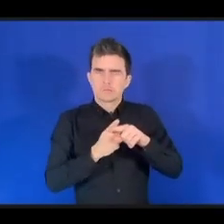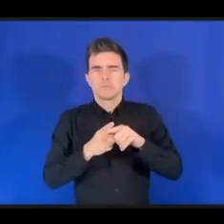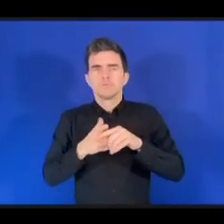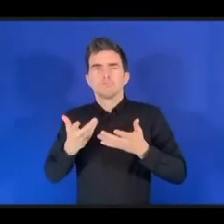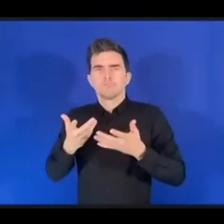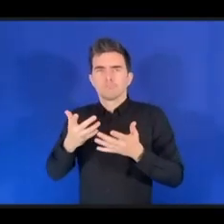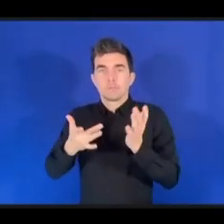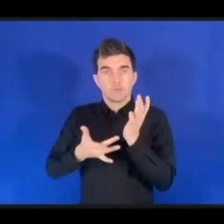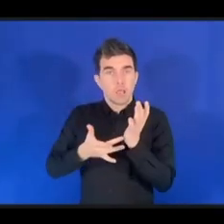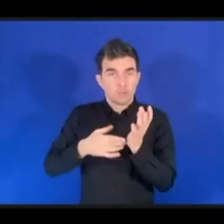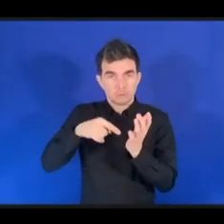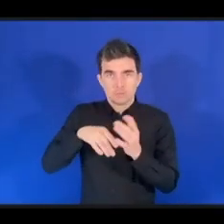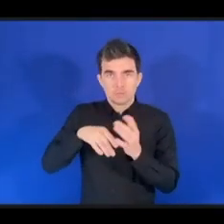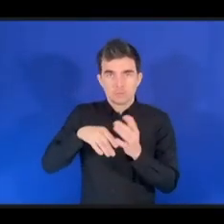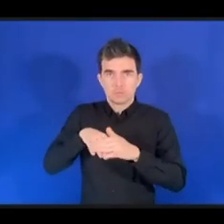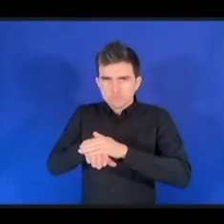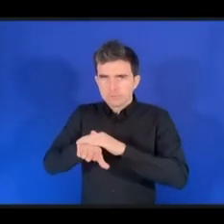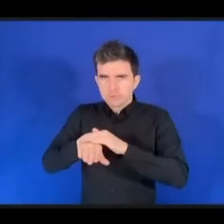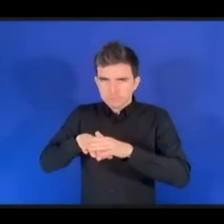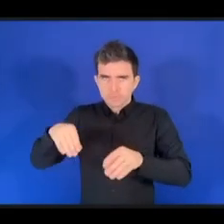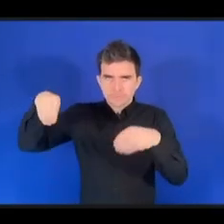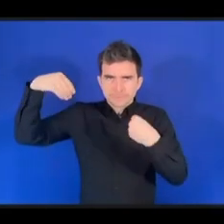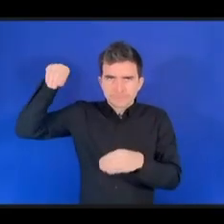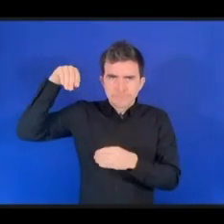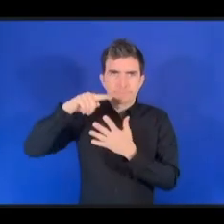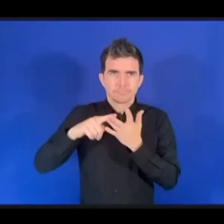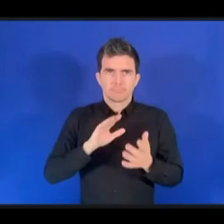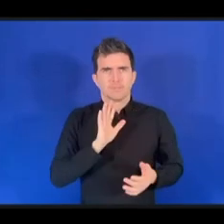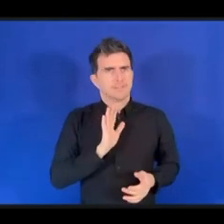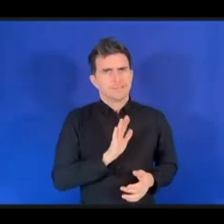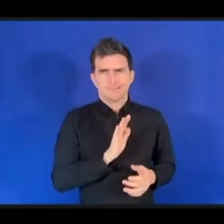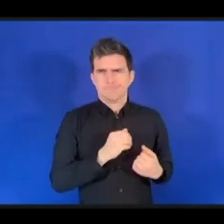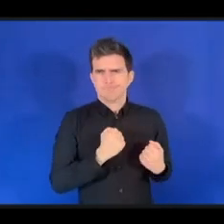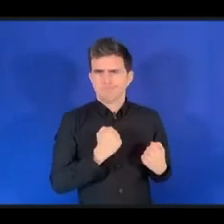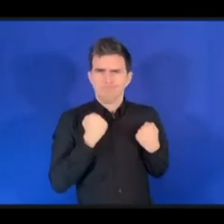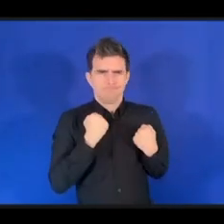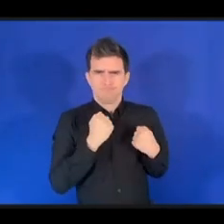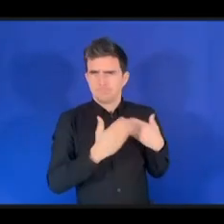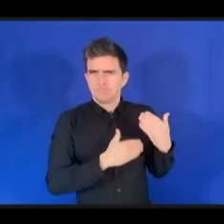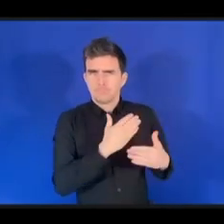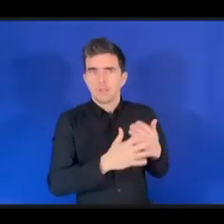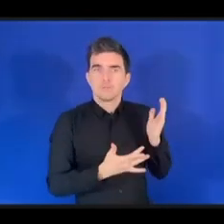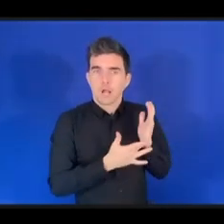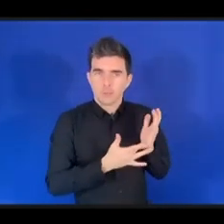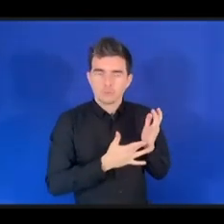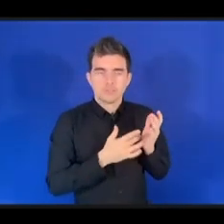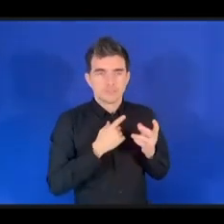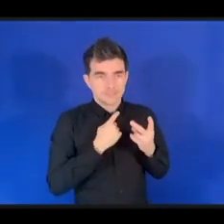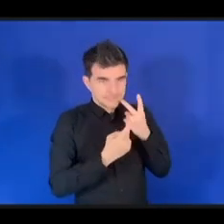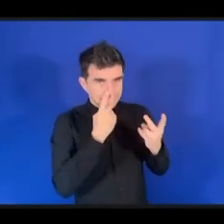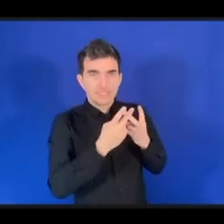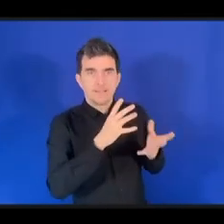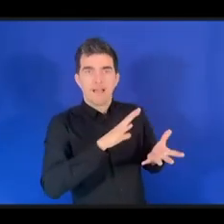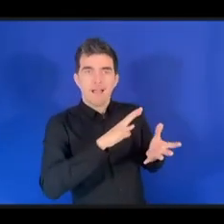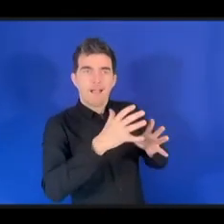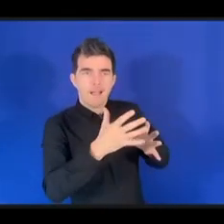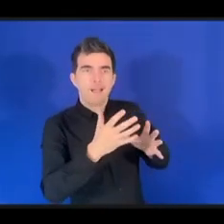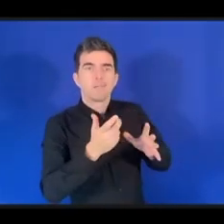呢，京都也有半导体制造业和其他先进制造业的布局。